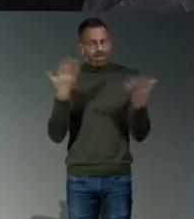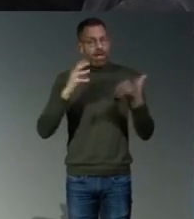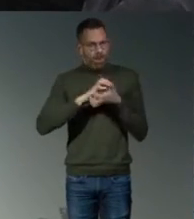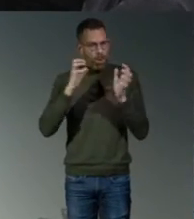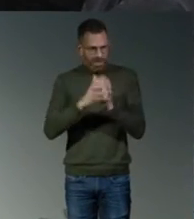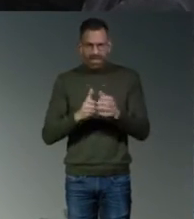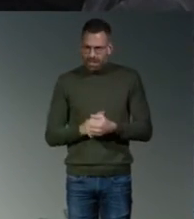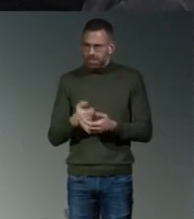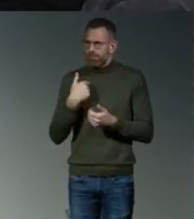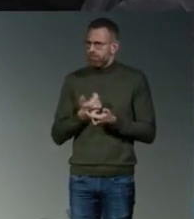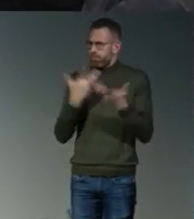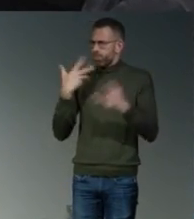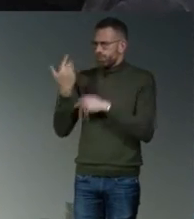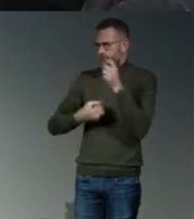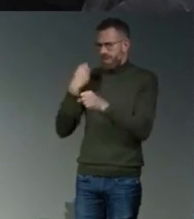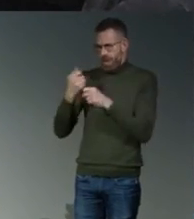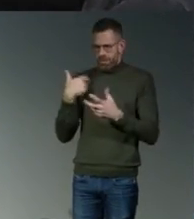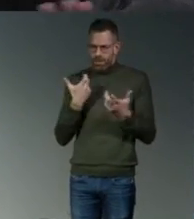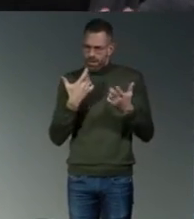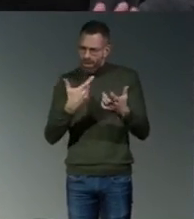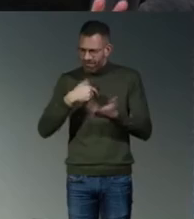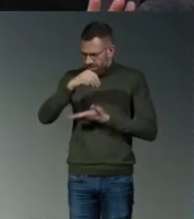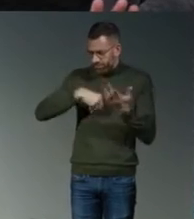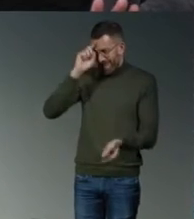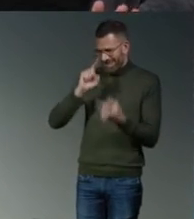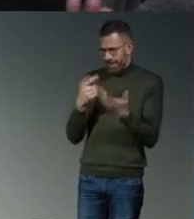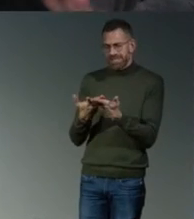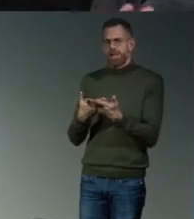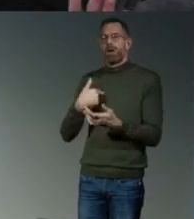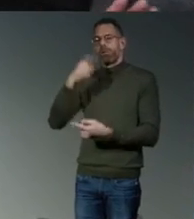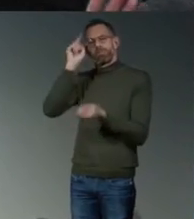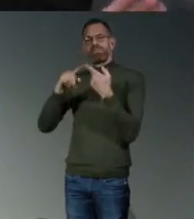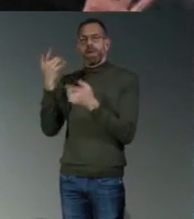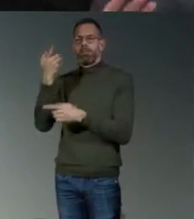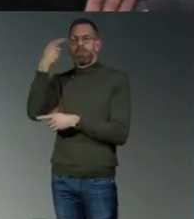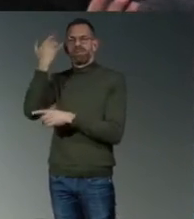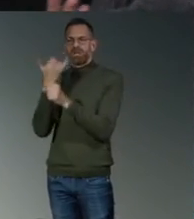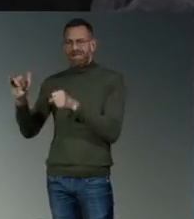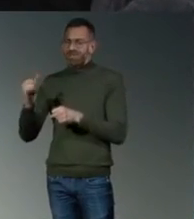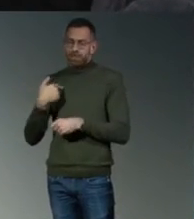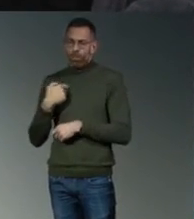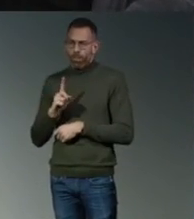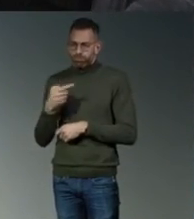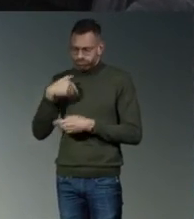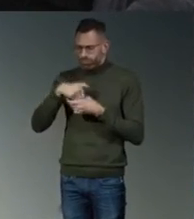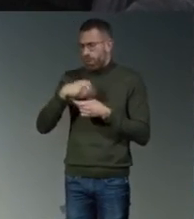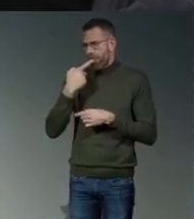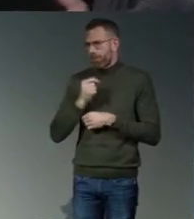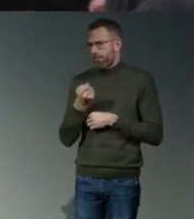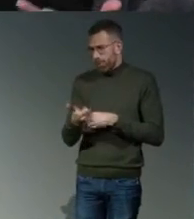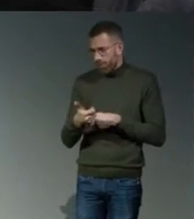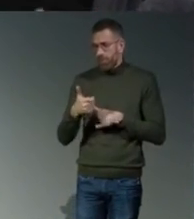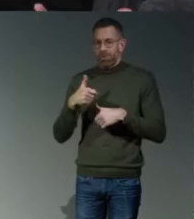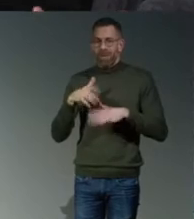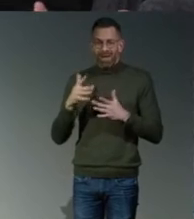plusieurs années que je voulais écrire sur ces sujets. Non pas du tout sur l'intelligence artificielle. Hein. Moi, je l'aborde assez peu, en fait. Mais